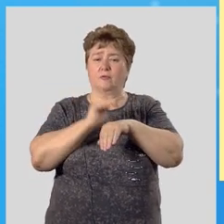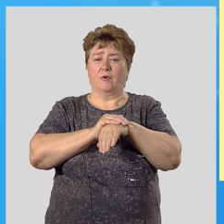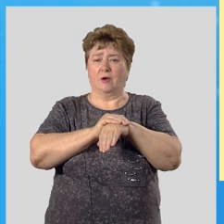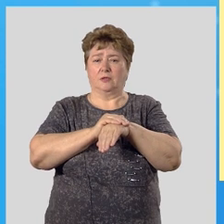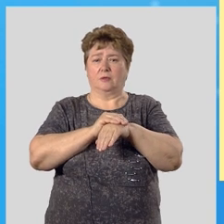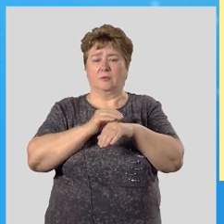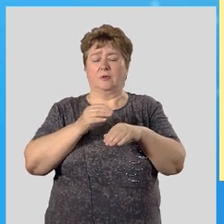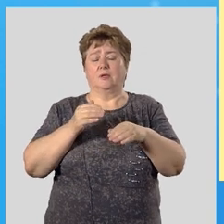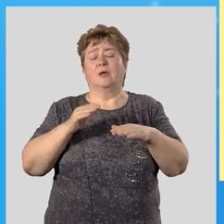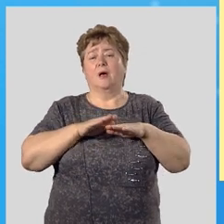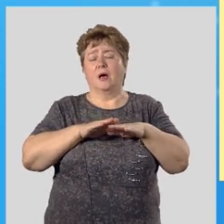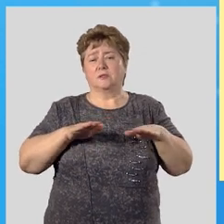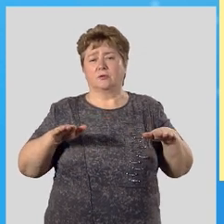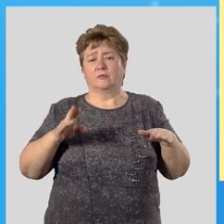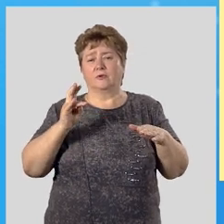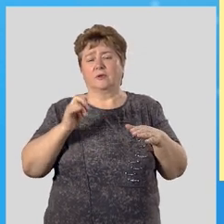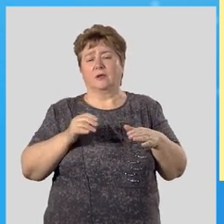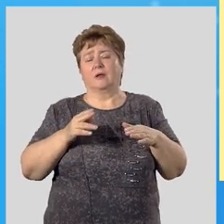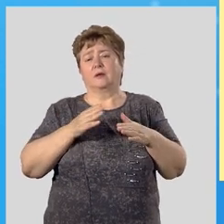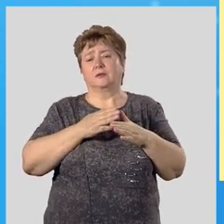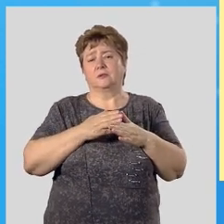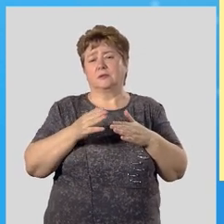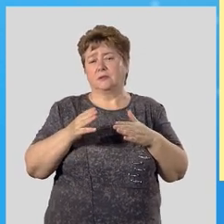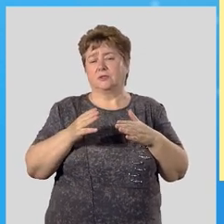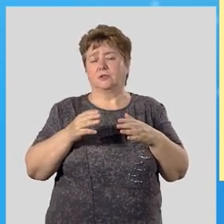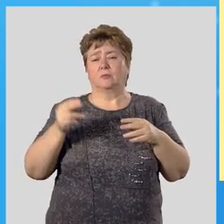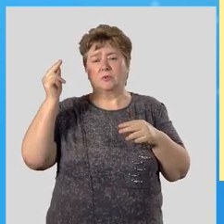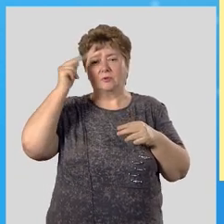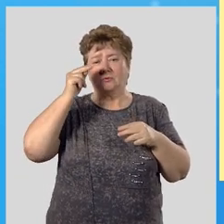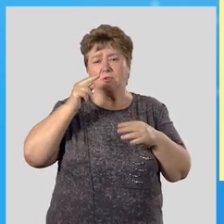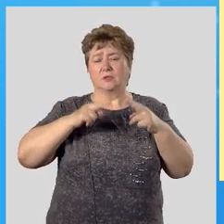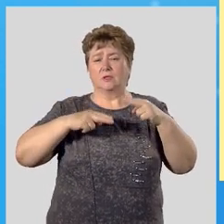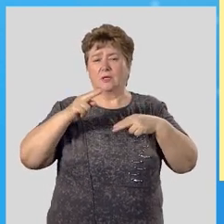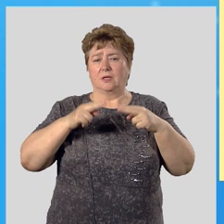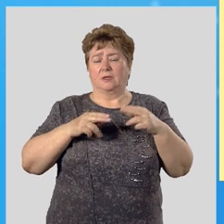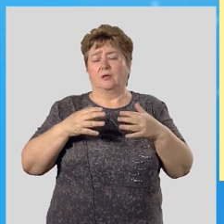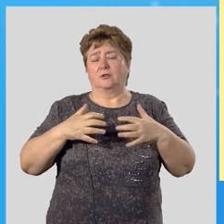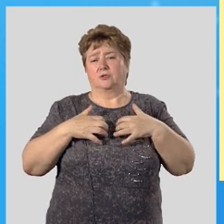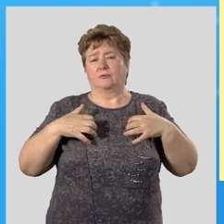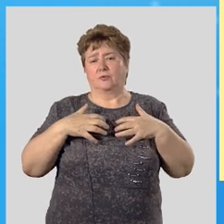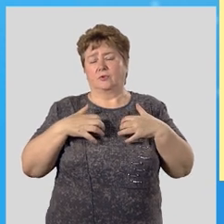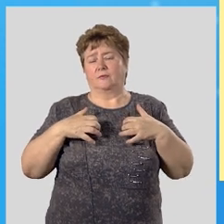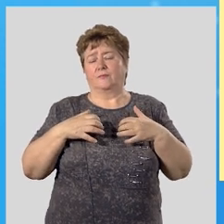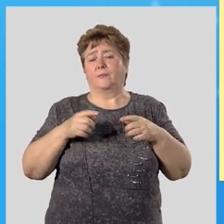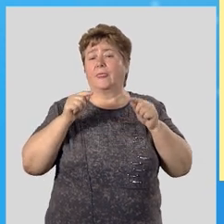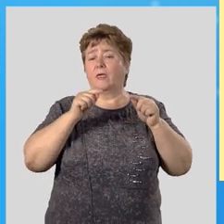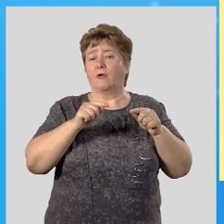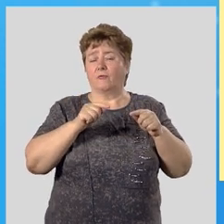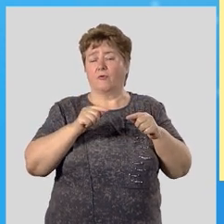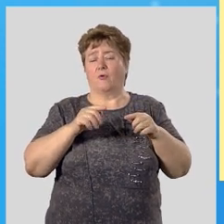сведениями, основанными на детальном изучении строения животного,